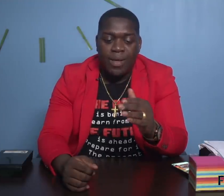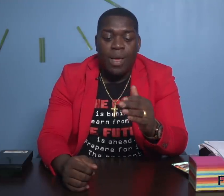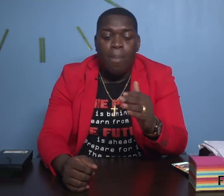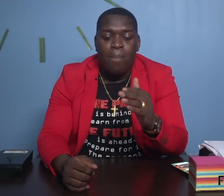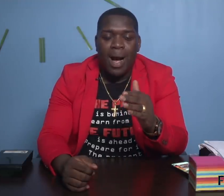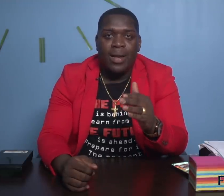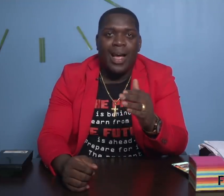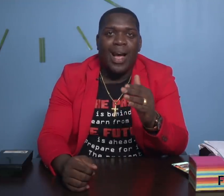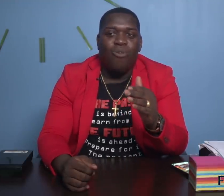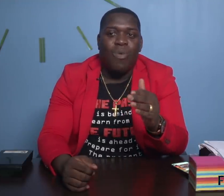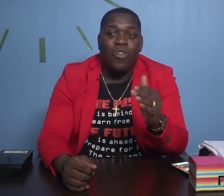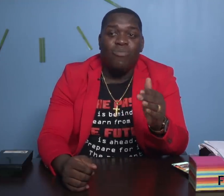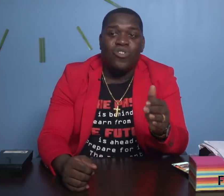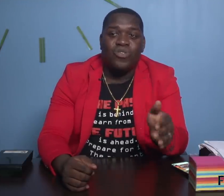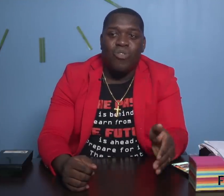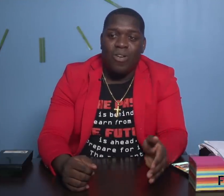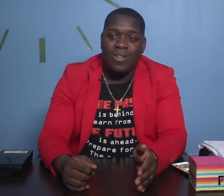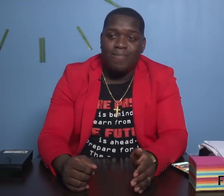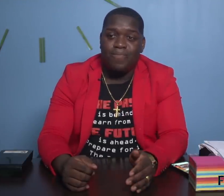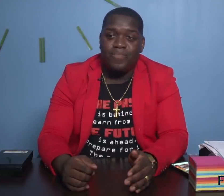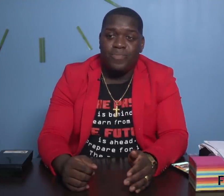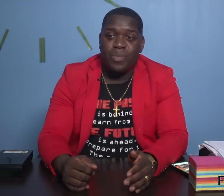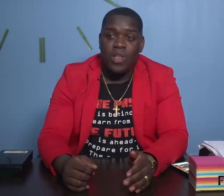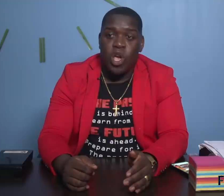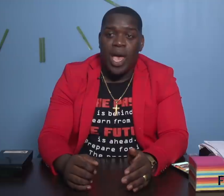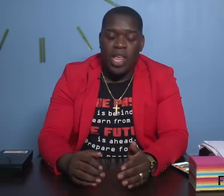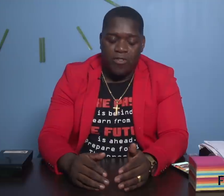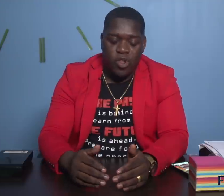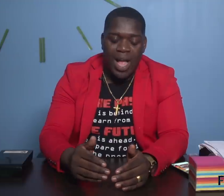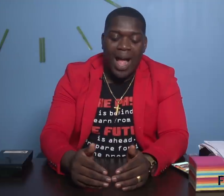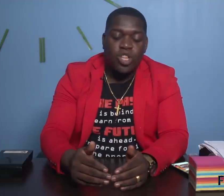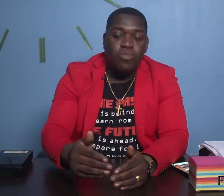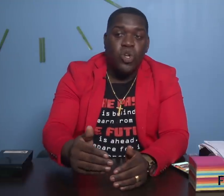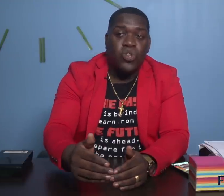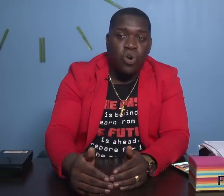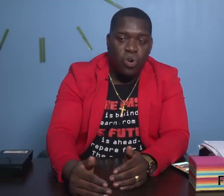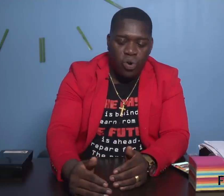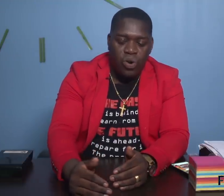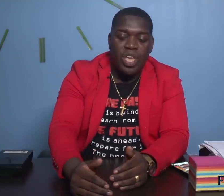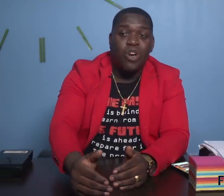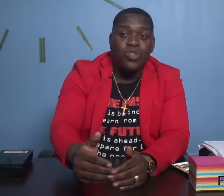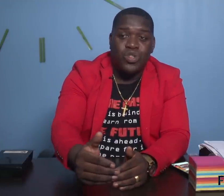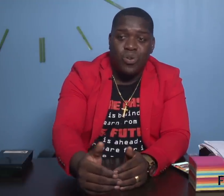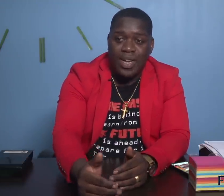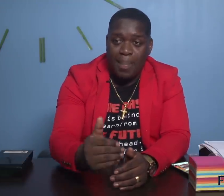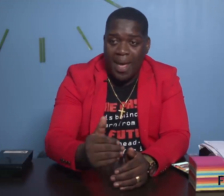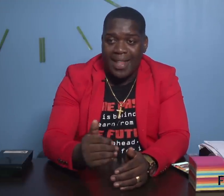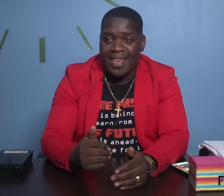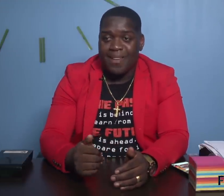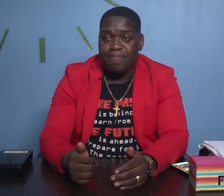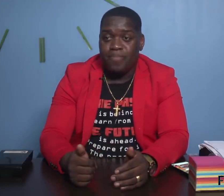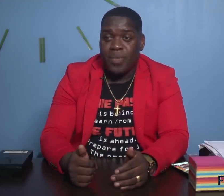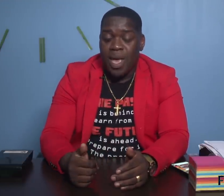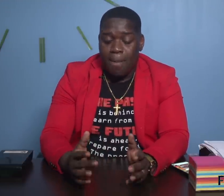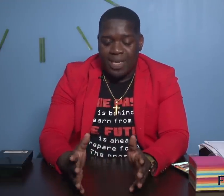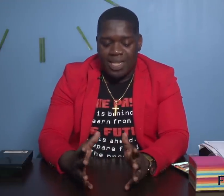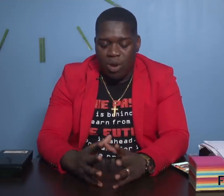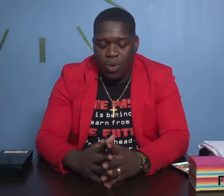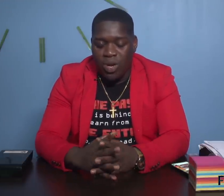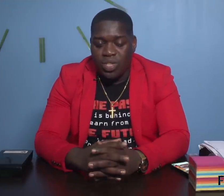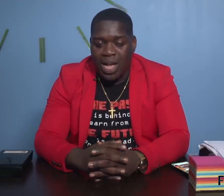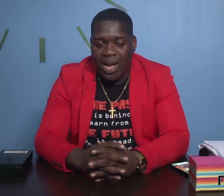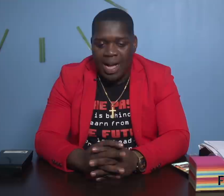bijslag mang nanga uman no muskong en if you datum no doro i no muskong dape ete